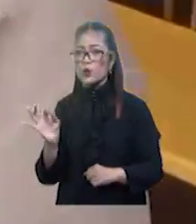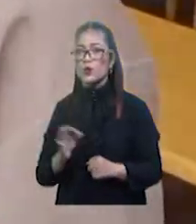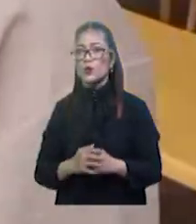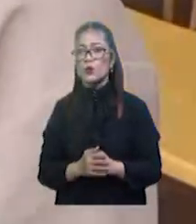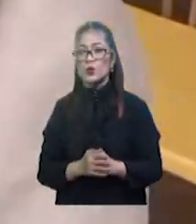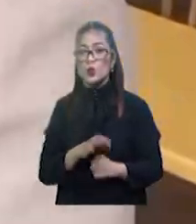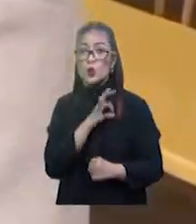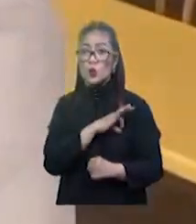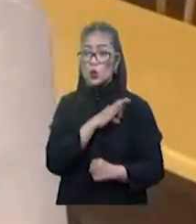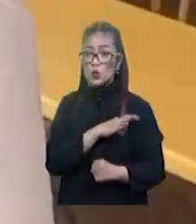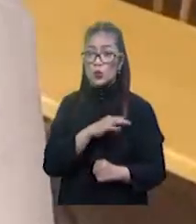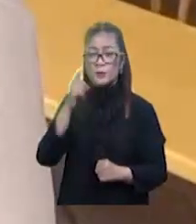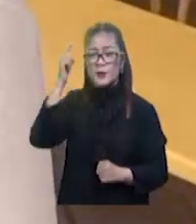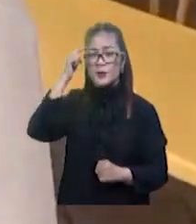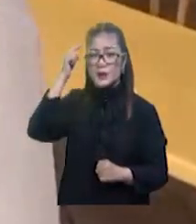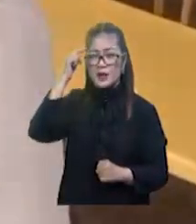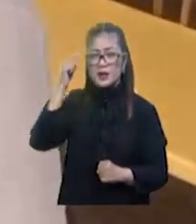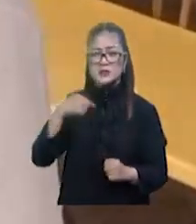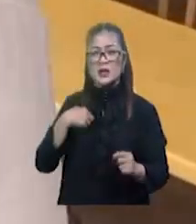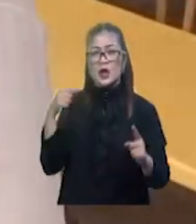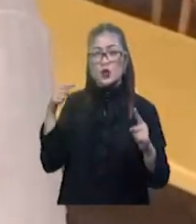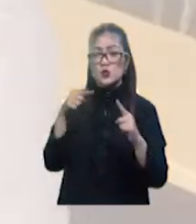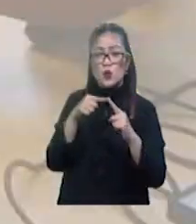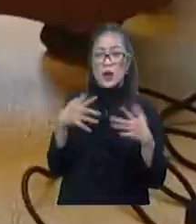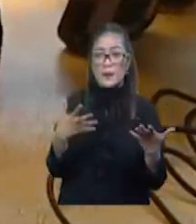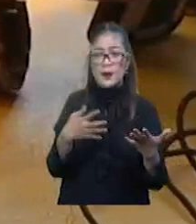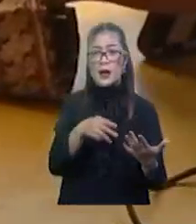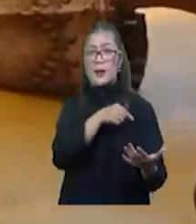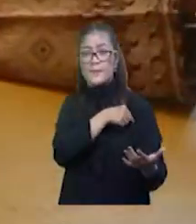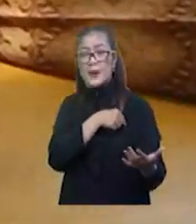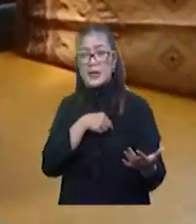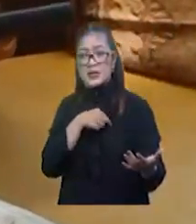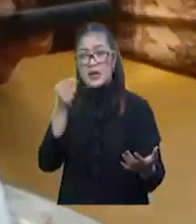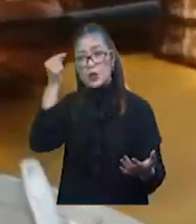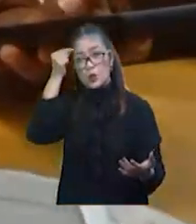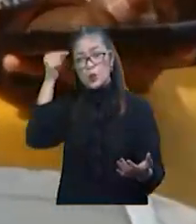emang untuk kepanitiaan kami, gitu.